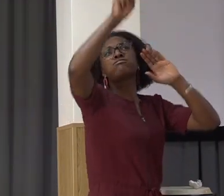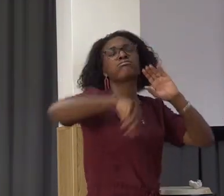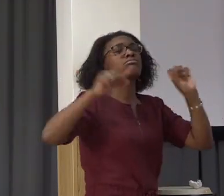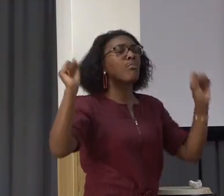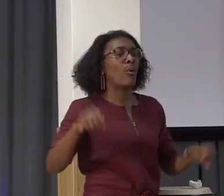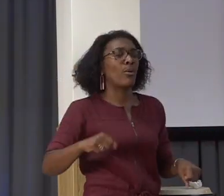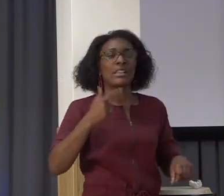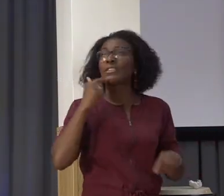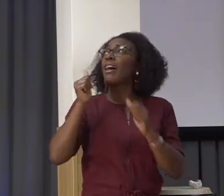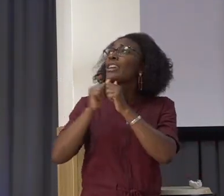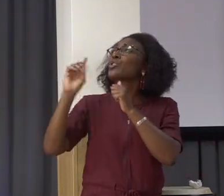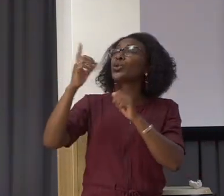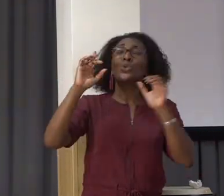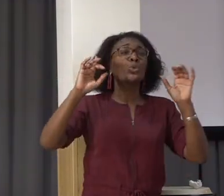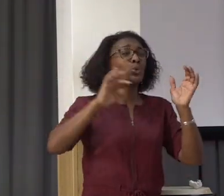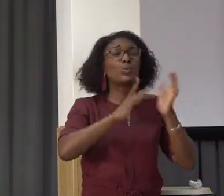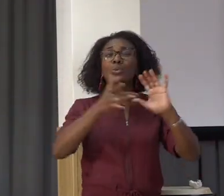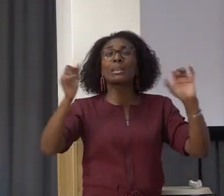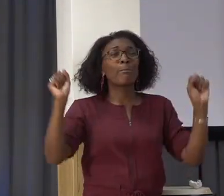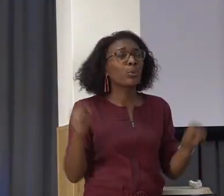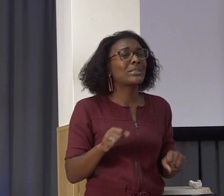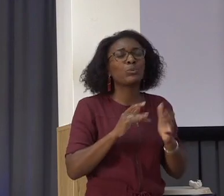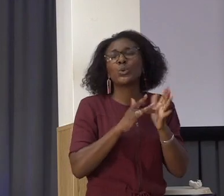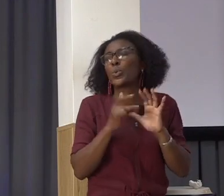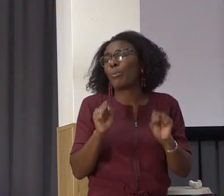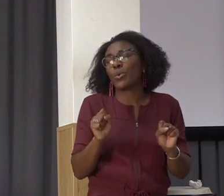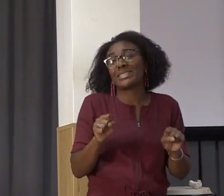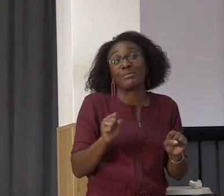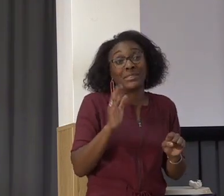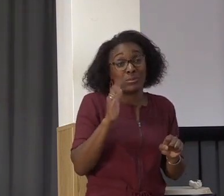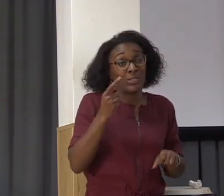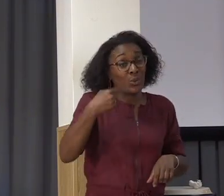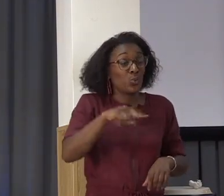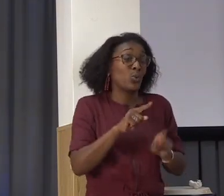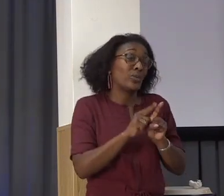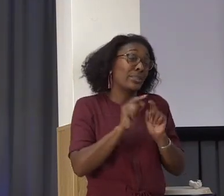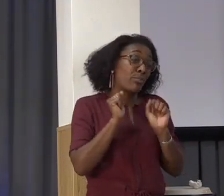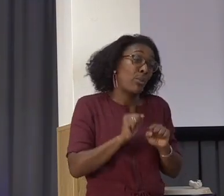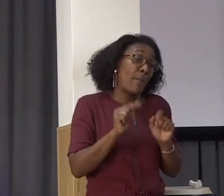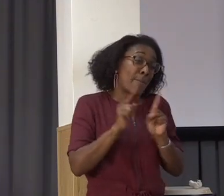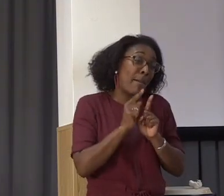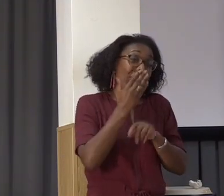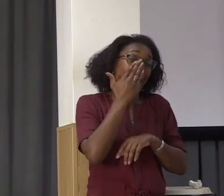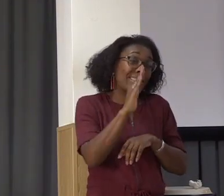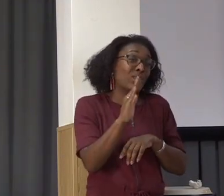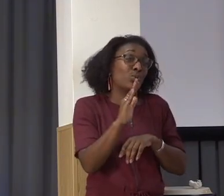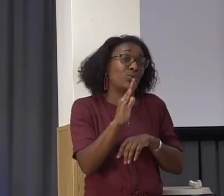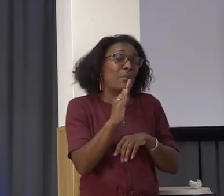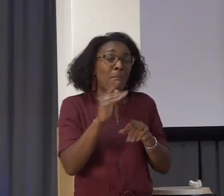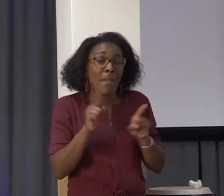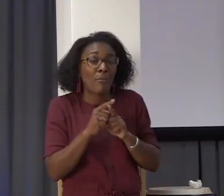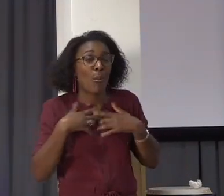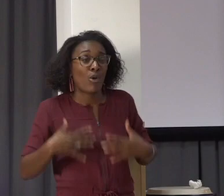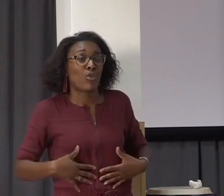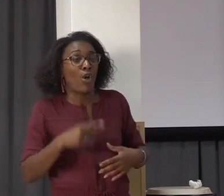est possible. Donc, c'est pour ça que nous pouvons avoir cette même attitude que Shamgar, qu'avec Dieu, tout est possible. Et Dieu